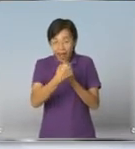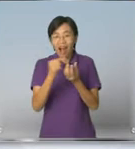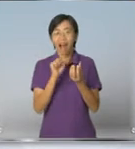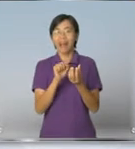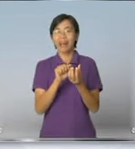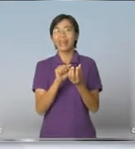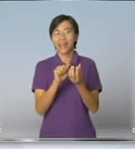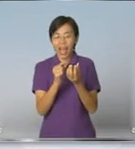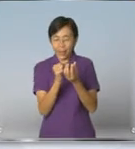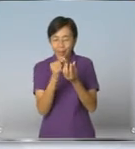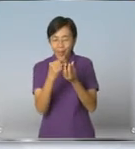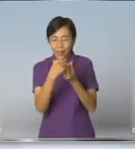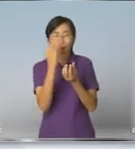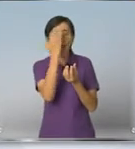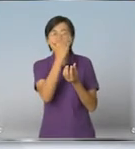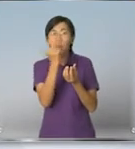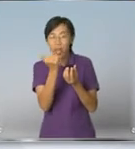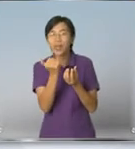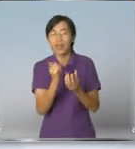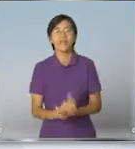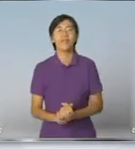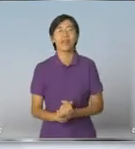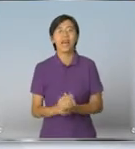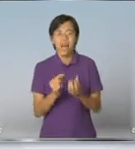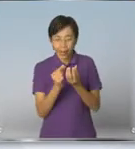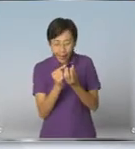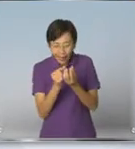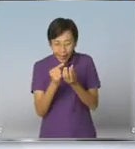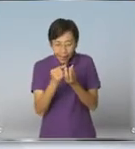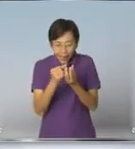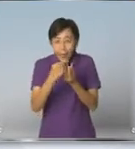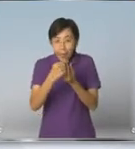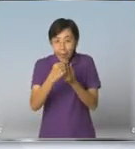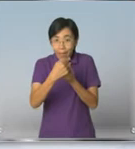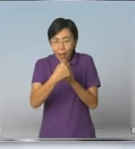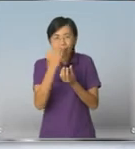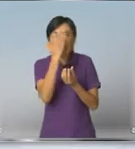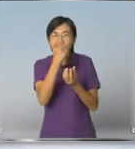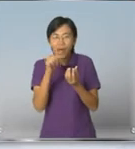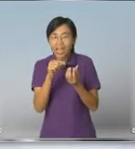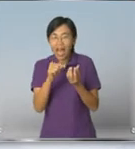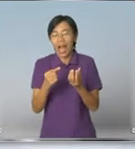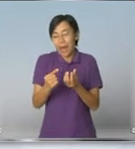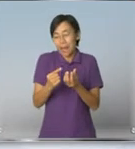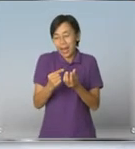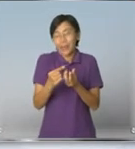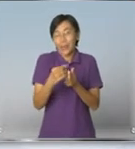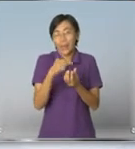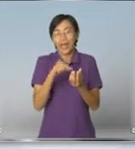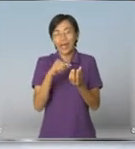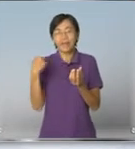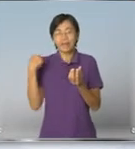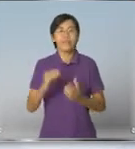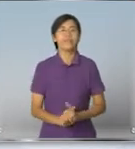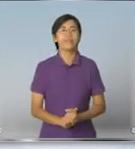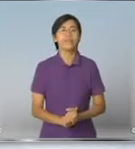มเอาละครับเดี๋ยวเราจะได้พบกับการทำกลีบสวยๆของช่อม่วงนะครับโดยใช้อันนี้คือแหนบ ใช่ ไหมครับผมคราวนี้มาถึงในส่วน